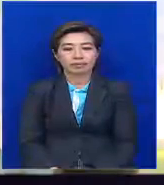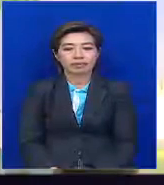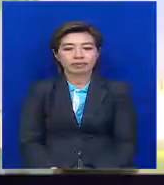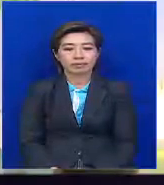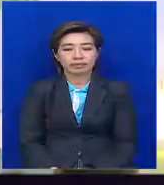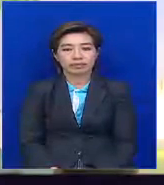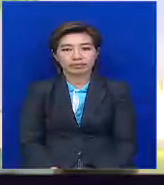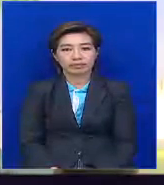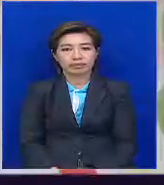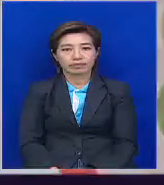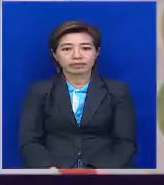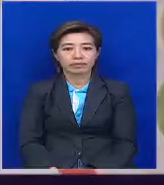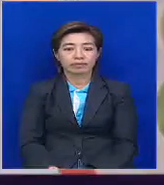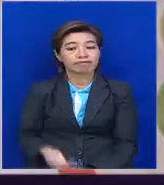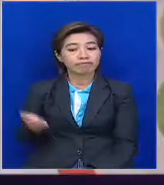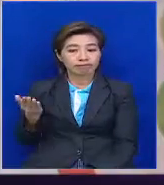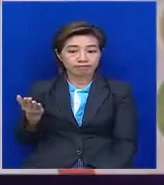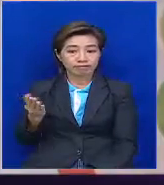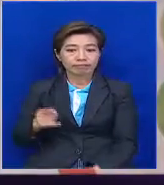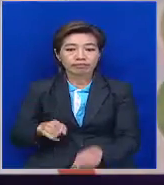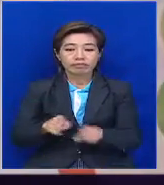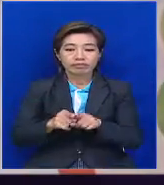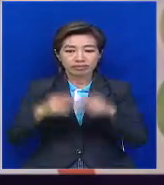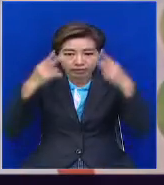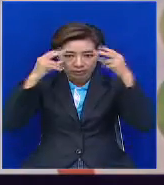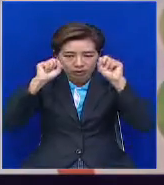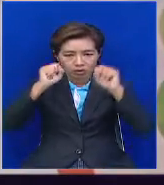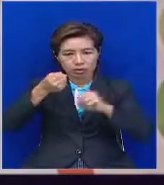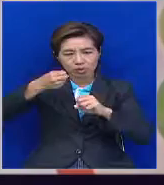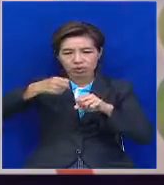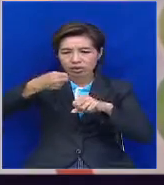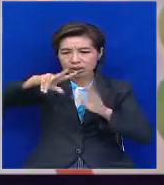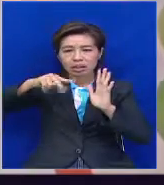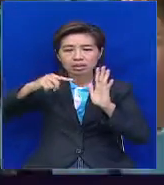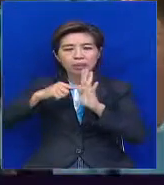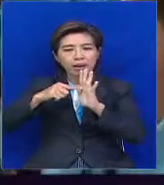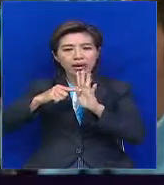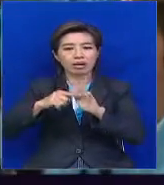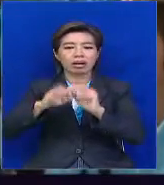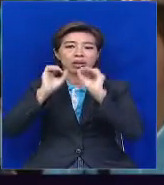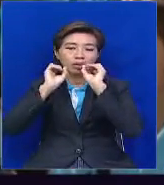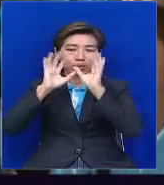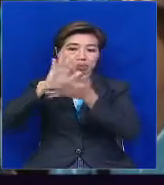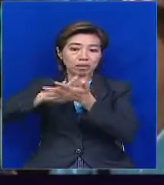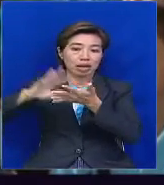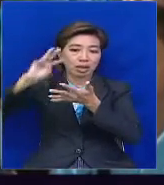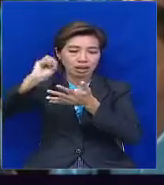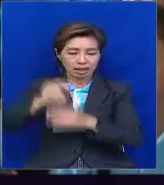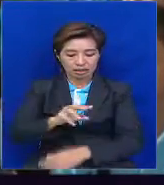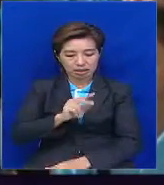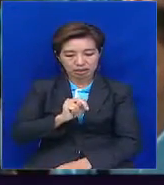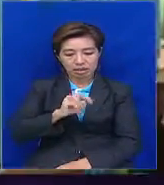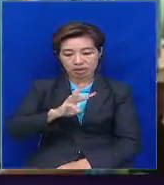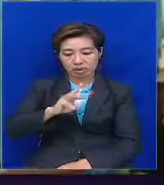ครับนายสุรพลนิติไกรพจน์นายกสภามหาวิทยาลัยนวมินทราธิราชเปิดกิจกรรมนวมินทรวมใจ